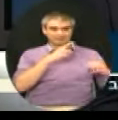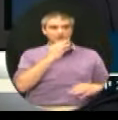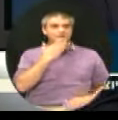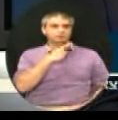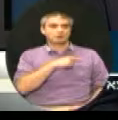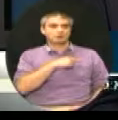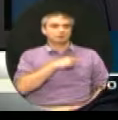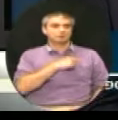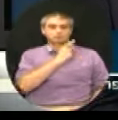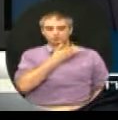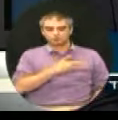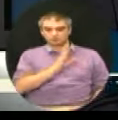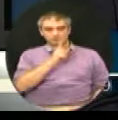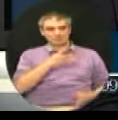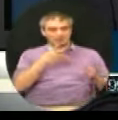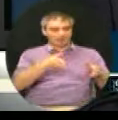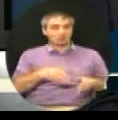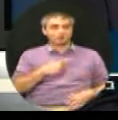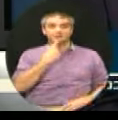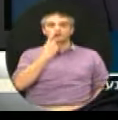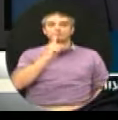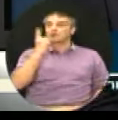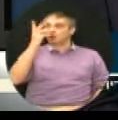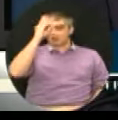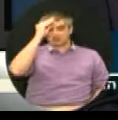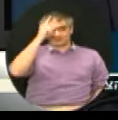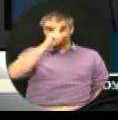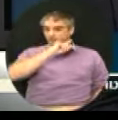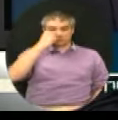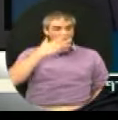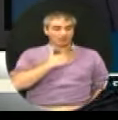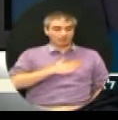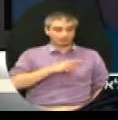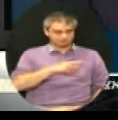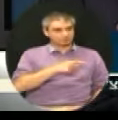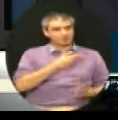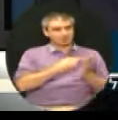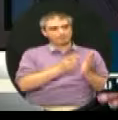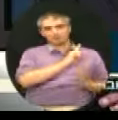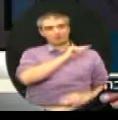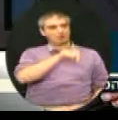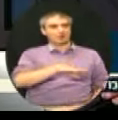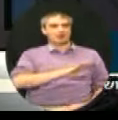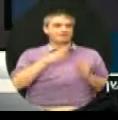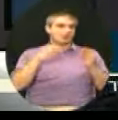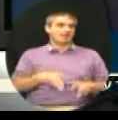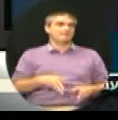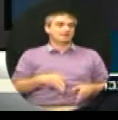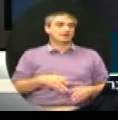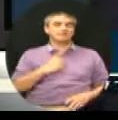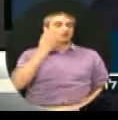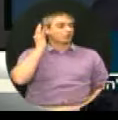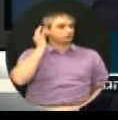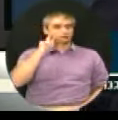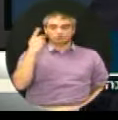של ירושלים, הוא יוצא אחרי הארון שלה, והוא אומר, כל גבר שלא חשק בה, פטור מלבוא ללוויה. וכל